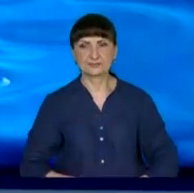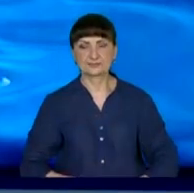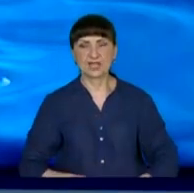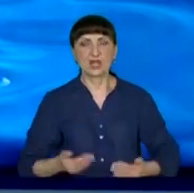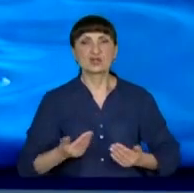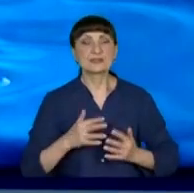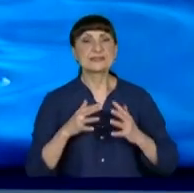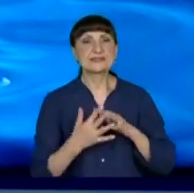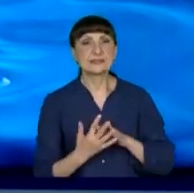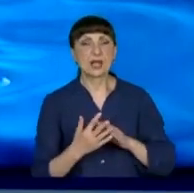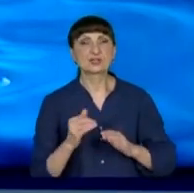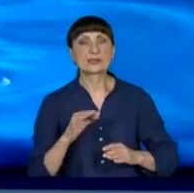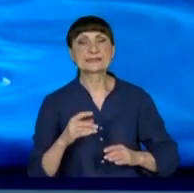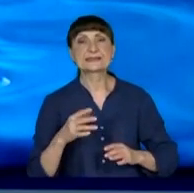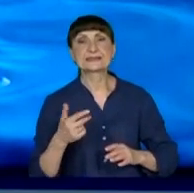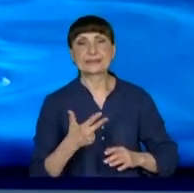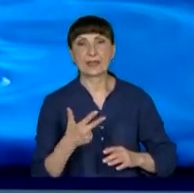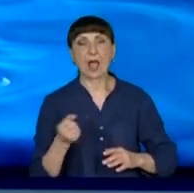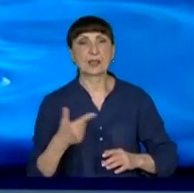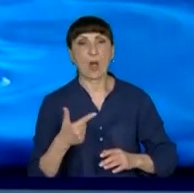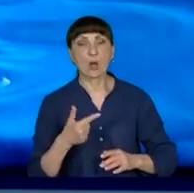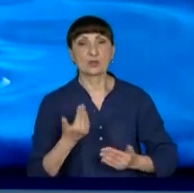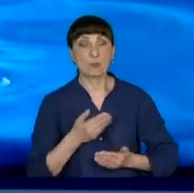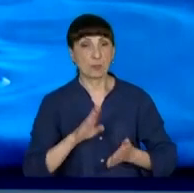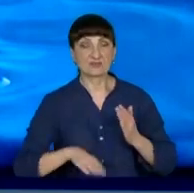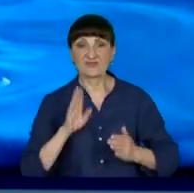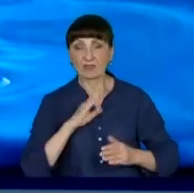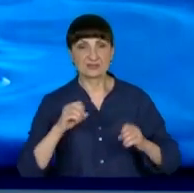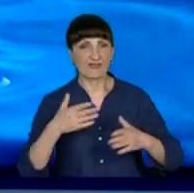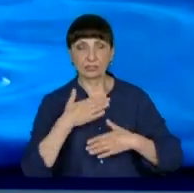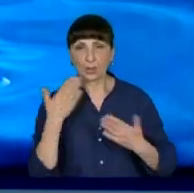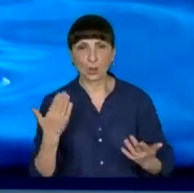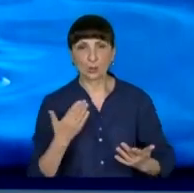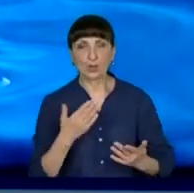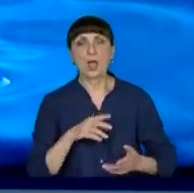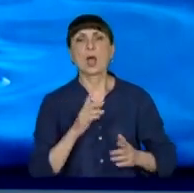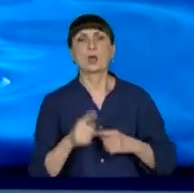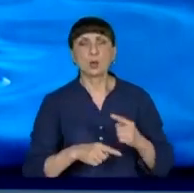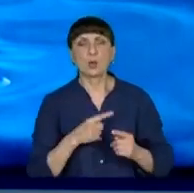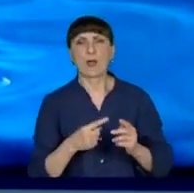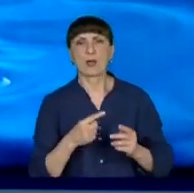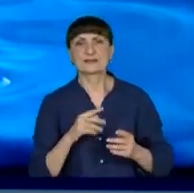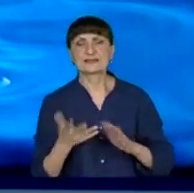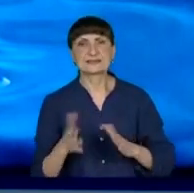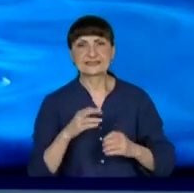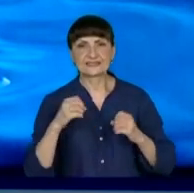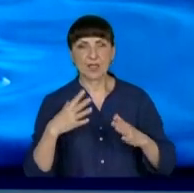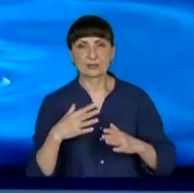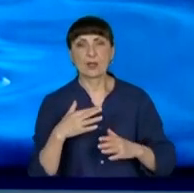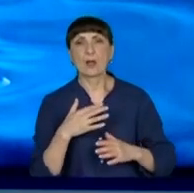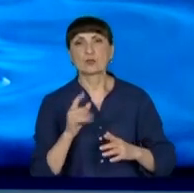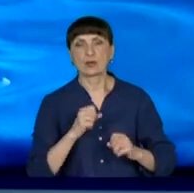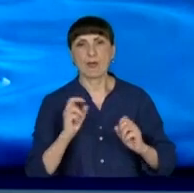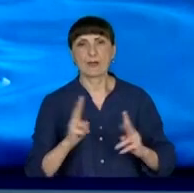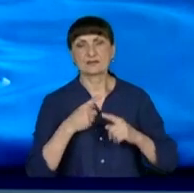жители села жул ри в Траско области живут без воды и Света говорят из-за регулярных перебоев домах несколько раз